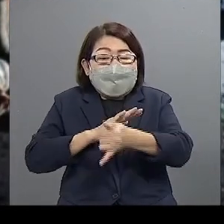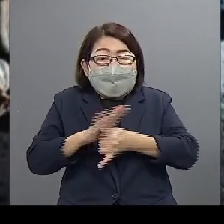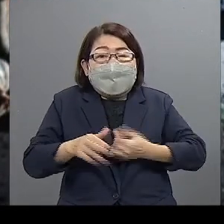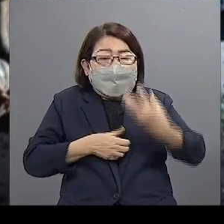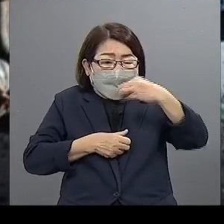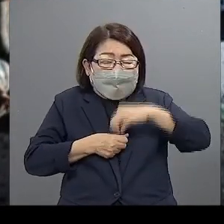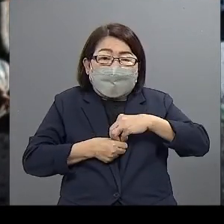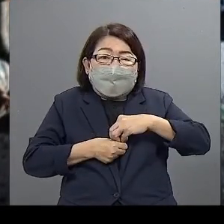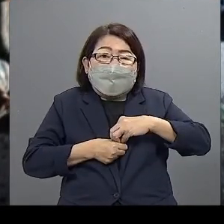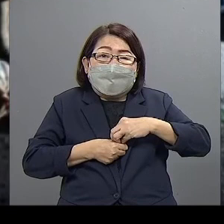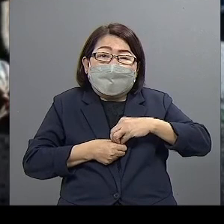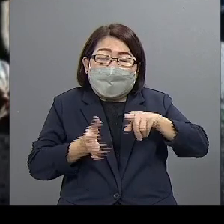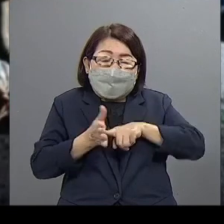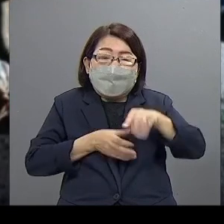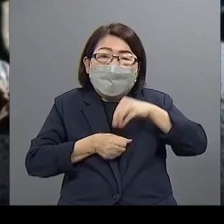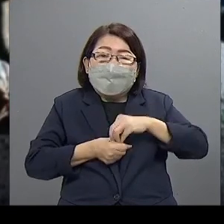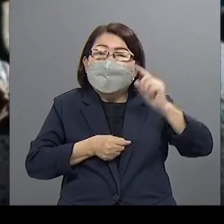ได้ค่ะอ่ะ